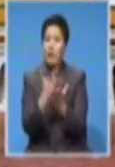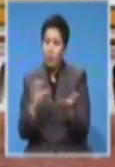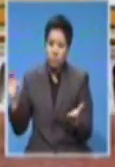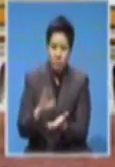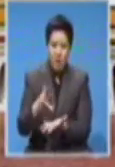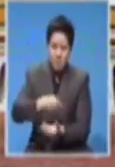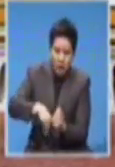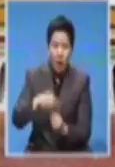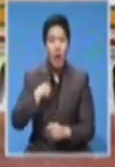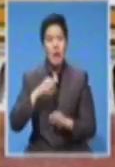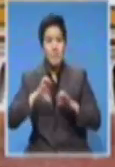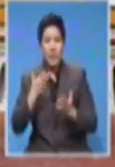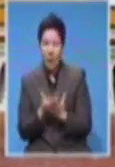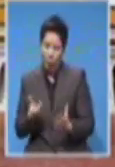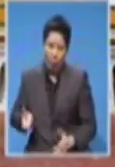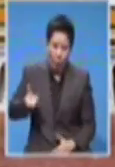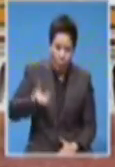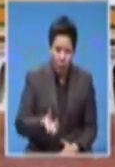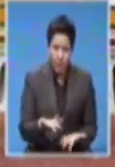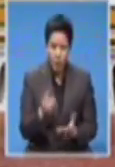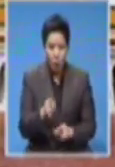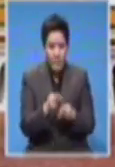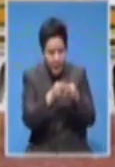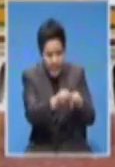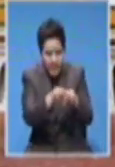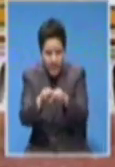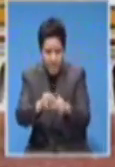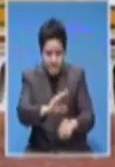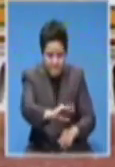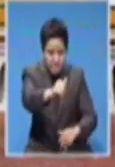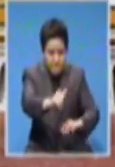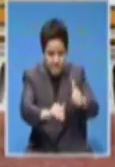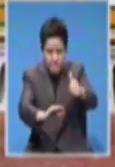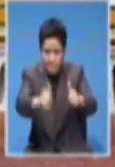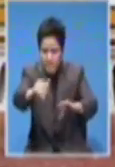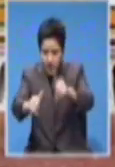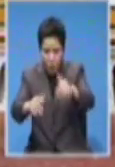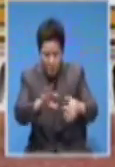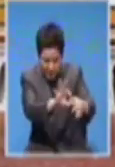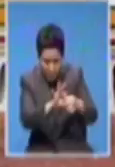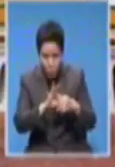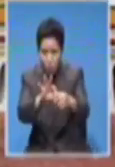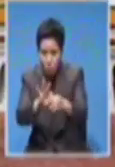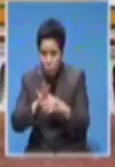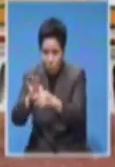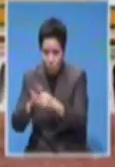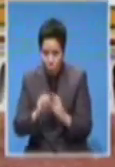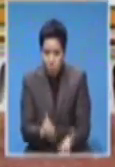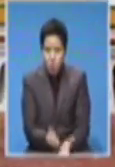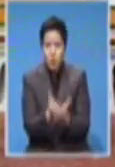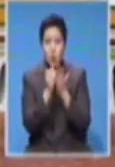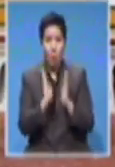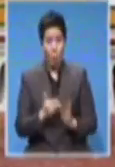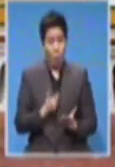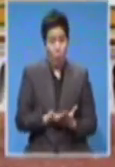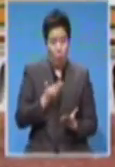าลก็ไม่สามารถจะเอาเงินไปให้ได้นอกจากสร้างความเข้มแข็งแล้วทุกคนก็เข้ามาสู่ในห่วงโซ่ซึ่งกันและกันช่วยเหลือกันคนรวยช่วยคนจน